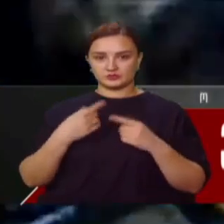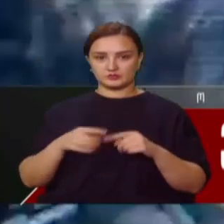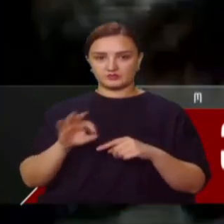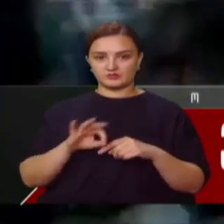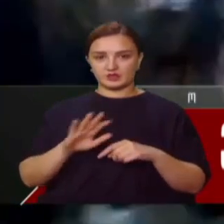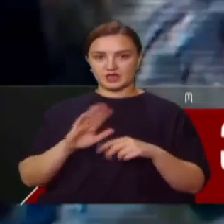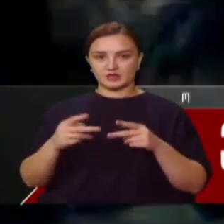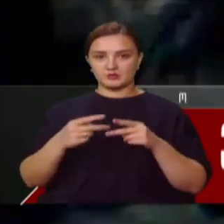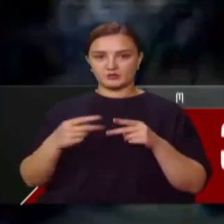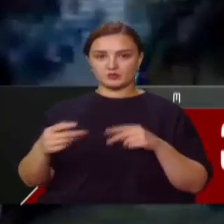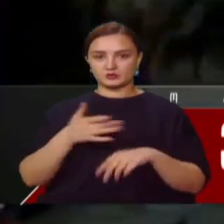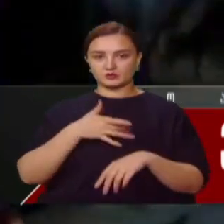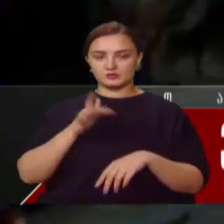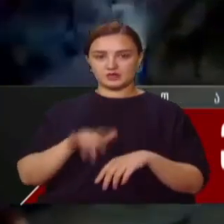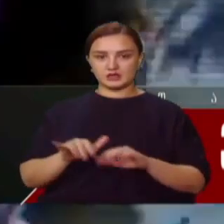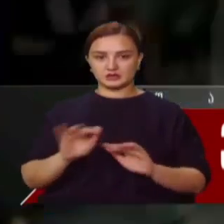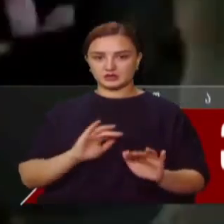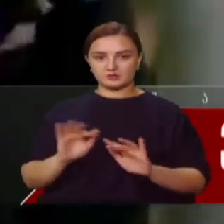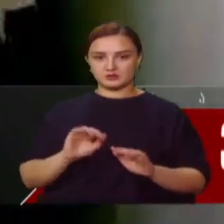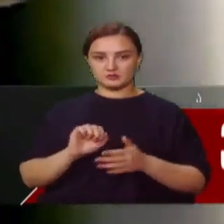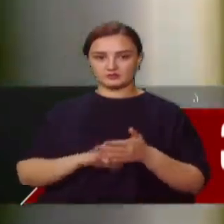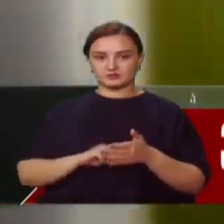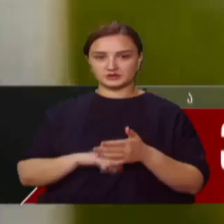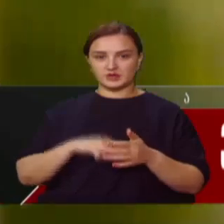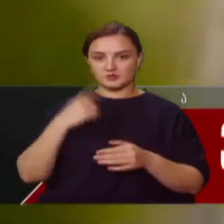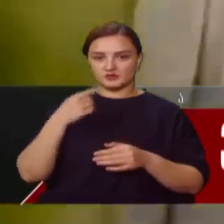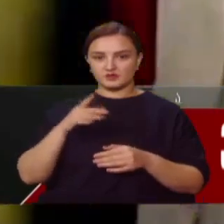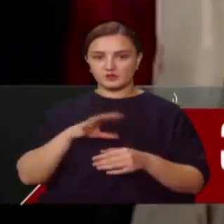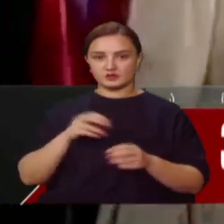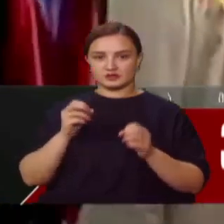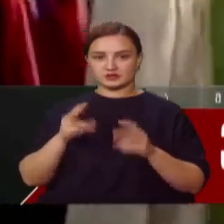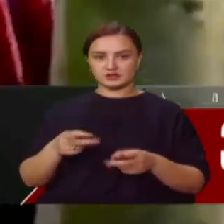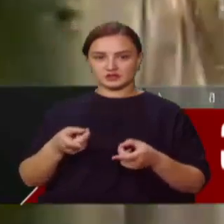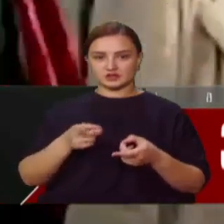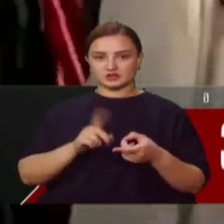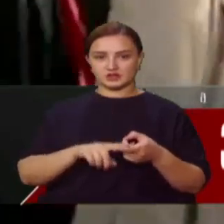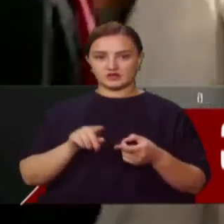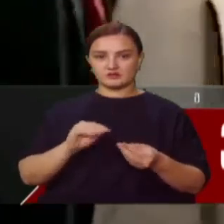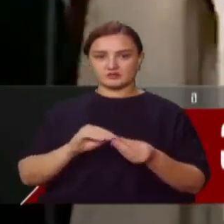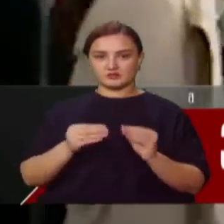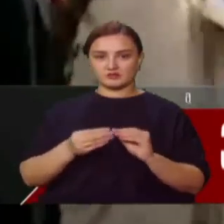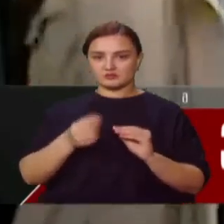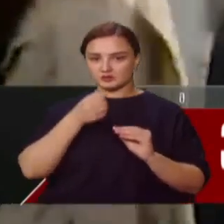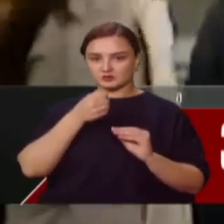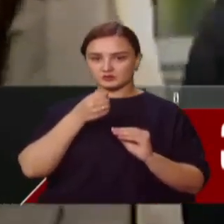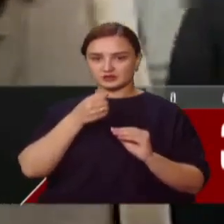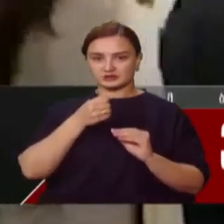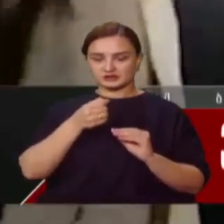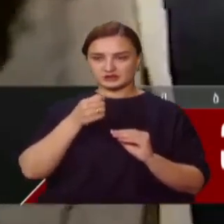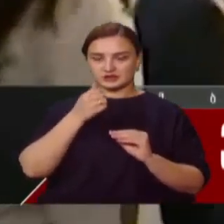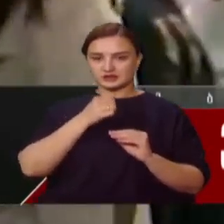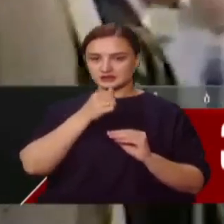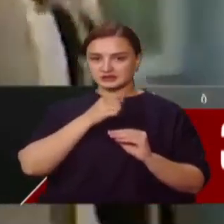Ara Proportsionat Katsri Moprobis Gamo Da Aghnishta Rom Maskondes Sashishi Gavlena Ra Dzirs Utkhris Jurnalistebisa Da Anonimuri Tsqarobis Datsvas